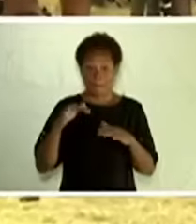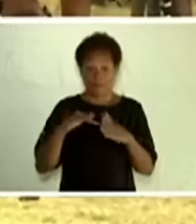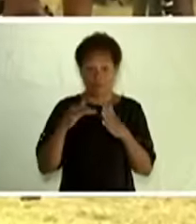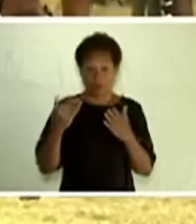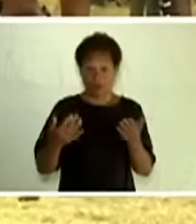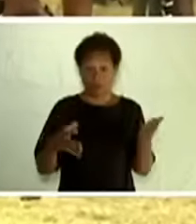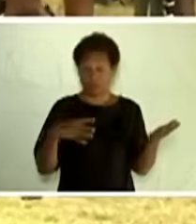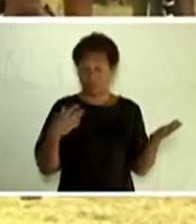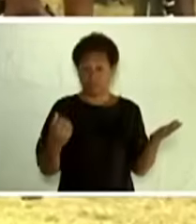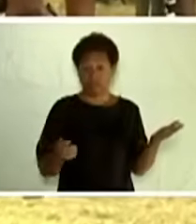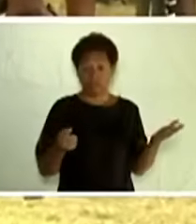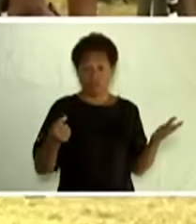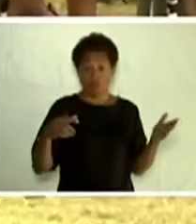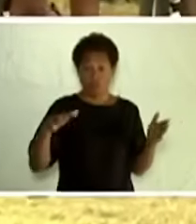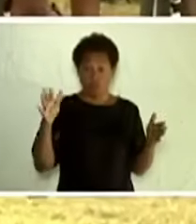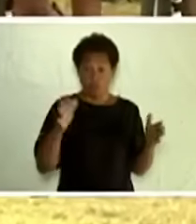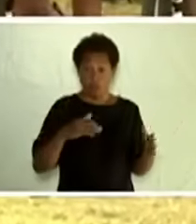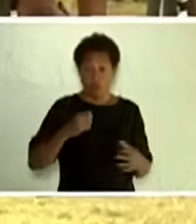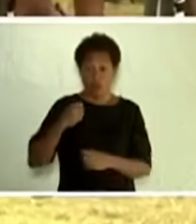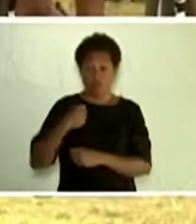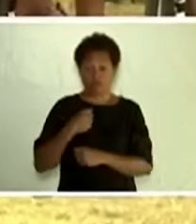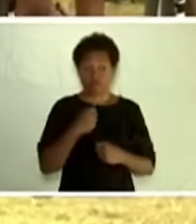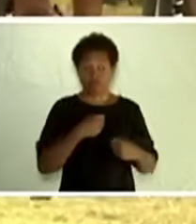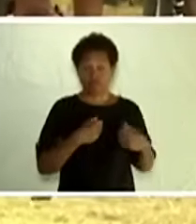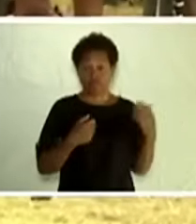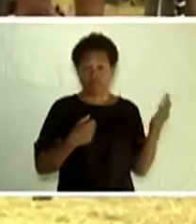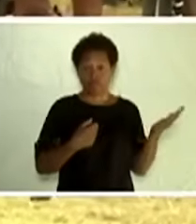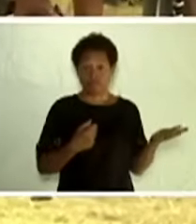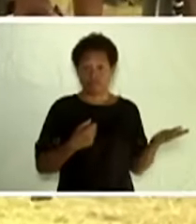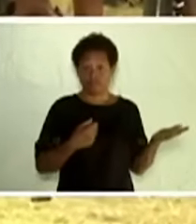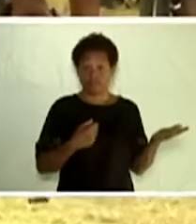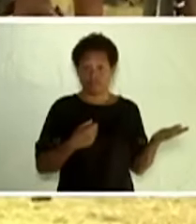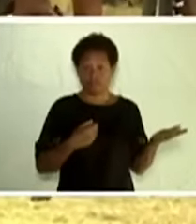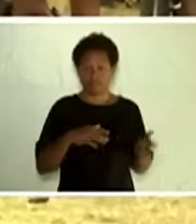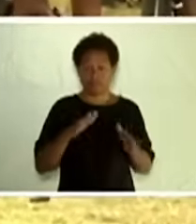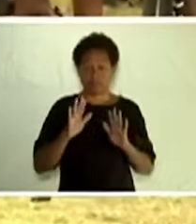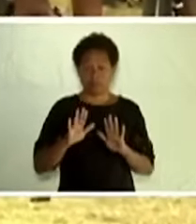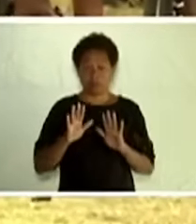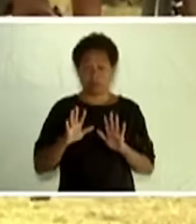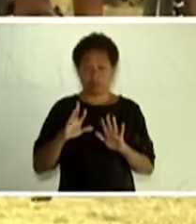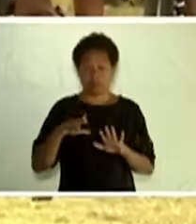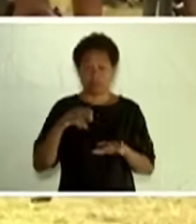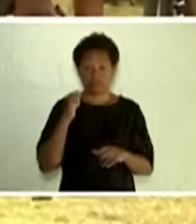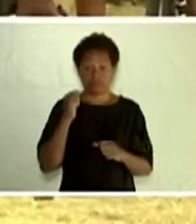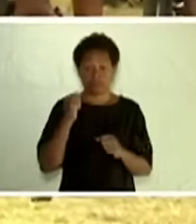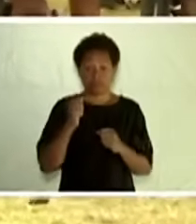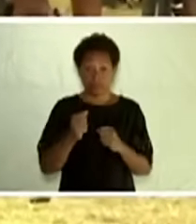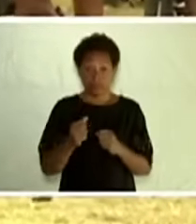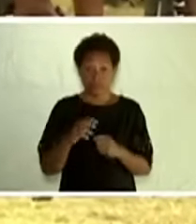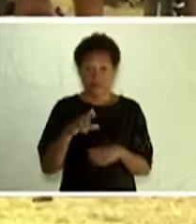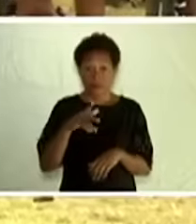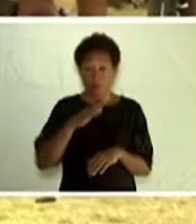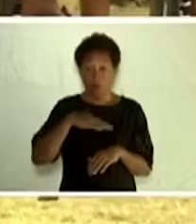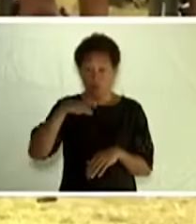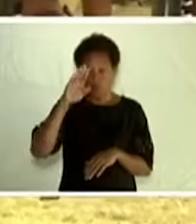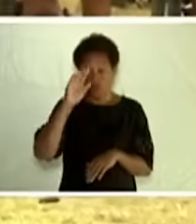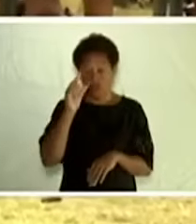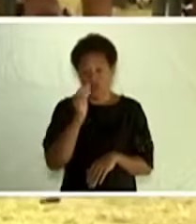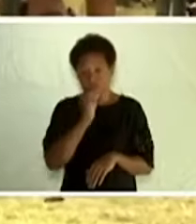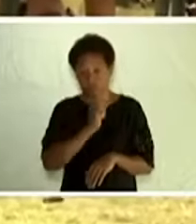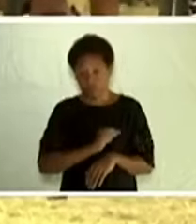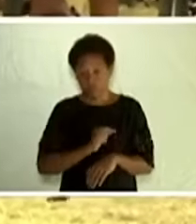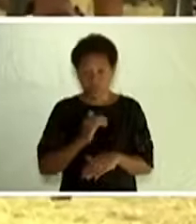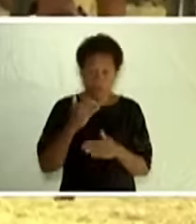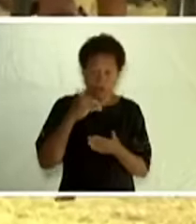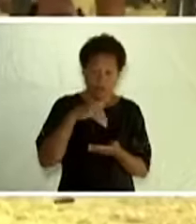unong kwenta ron ni Reveira na leo ni Mativalu ni Nonda mati ni tuwer sa wawatu meratando may na Nonda bulang indokai na